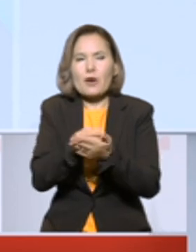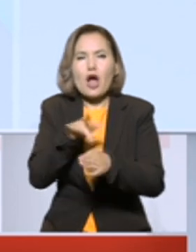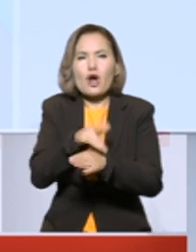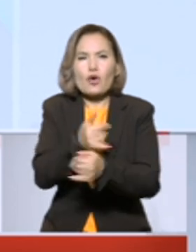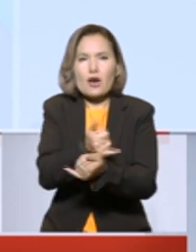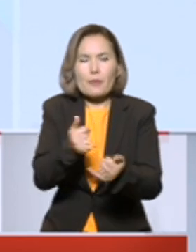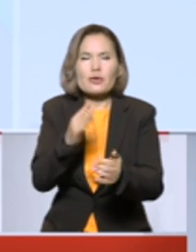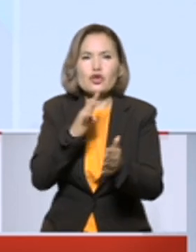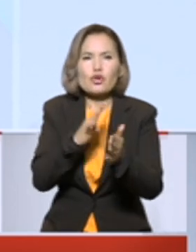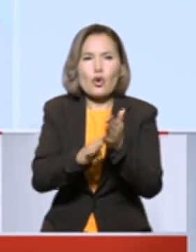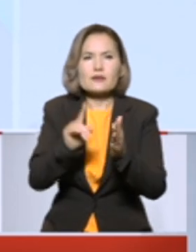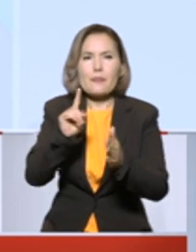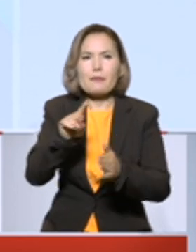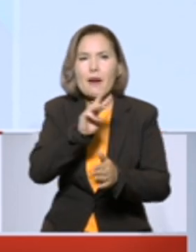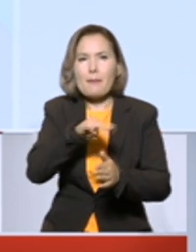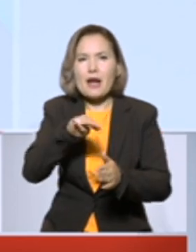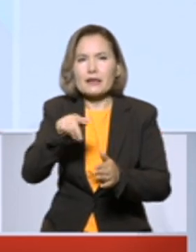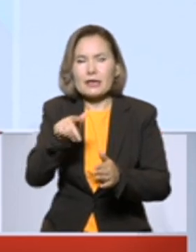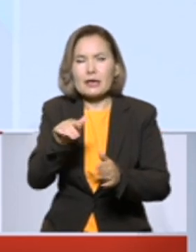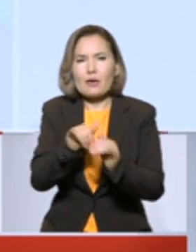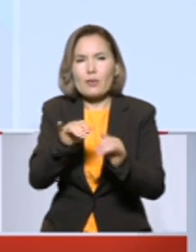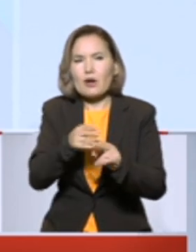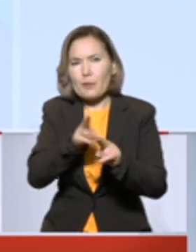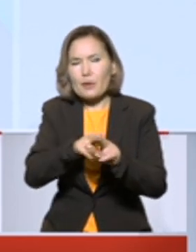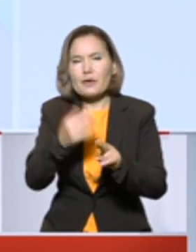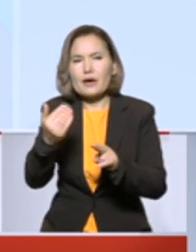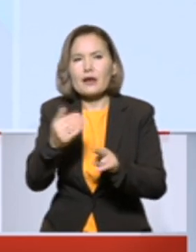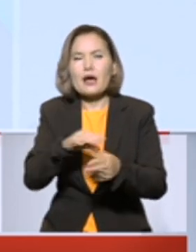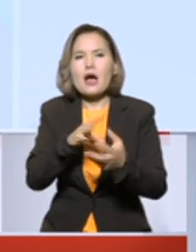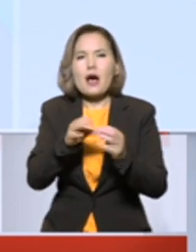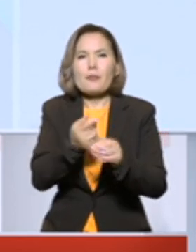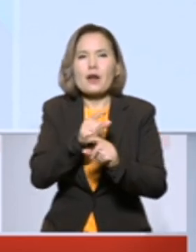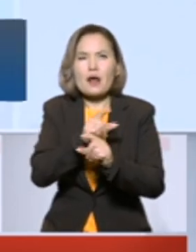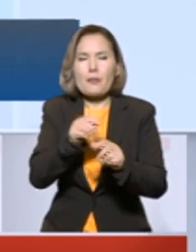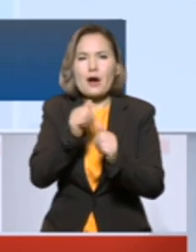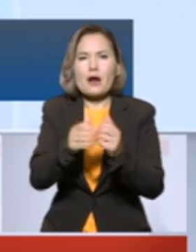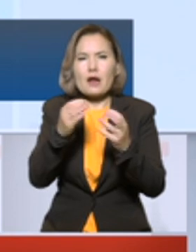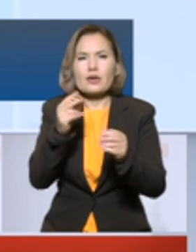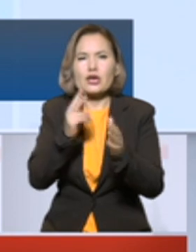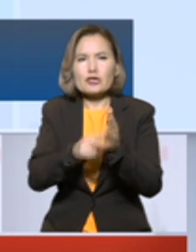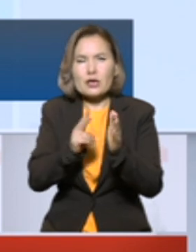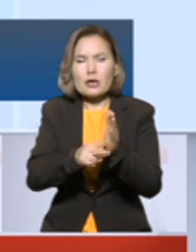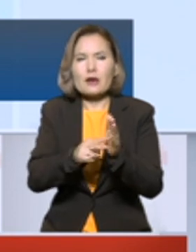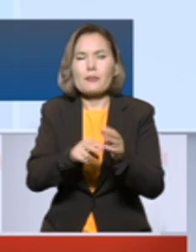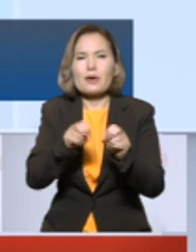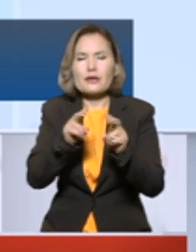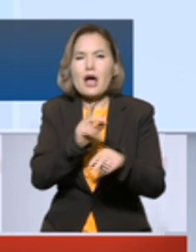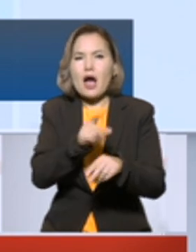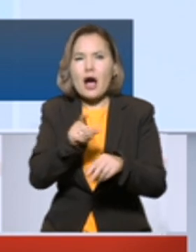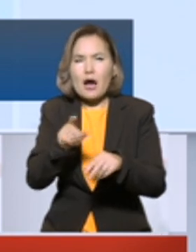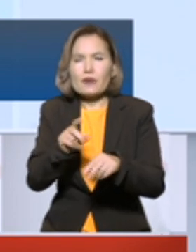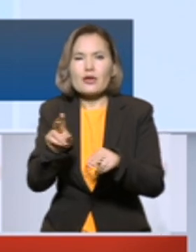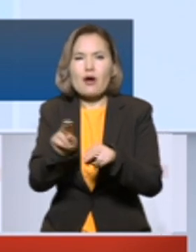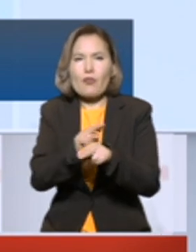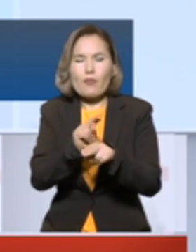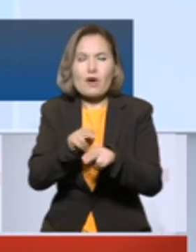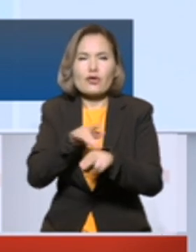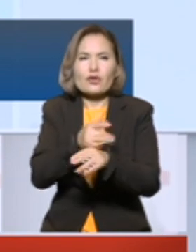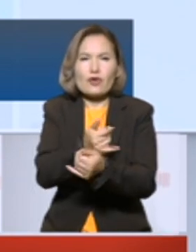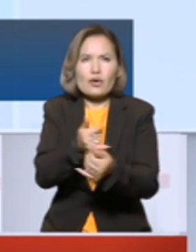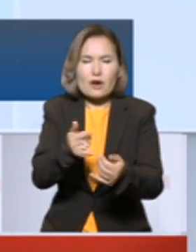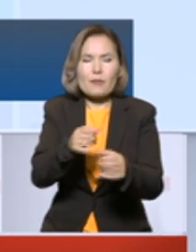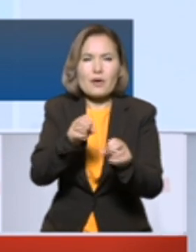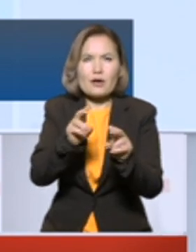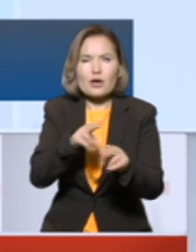құны 91 миллиард теңге болған. Бұдан бөлек кейбір клиникалар күніне 70-тен астам клиентке қызмет көрсеттік деп есеп